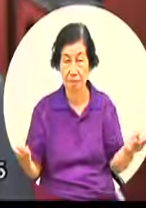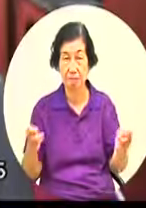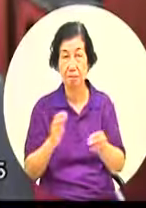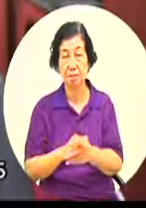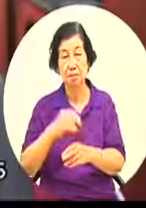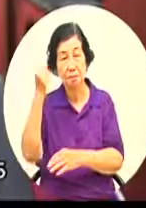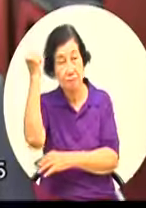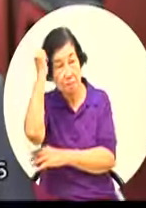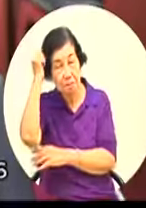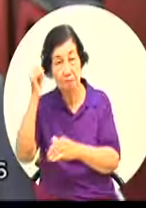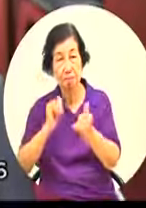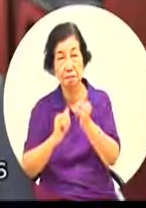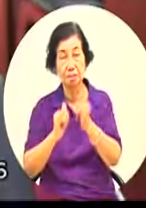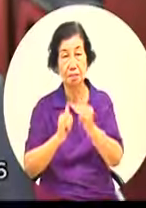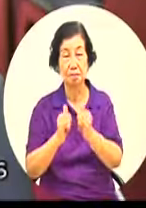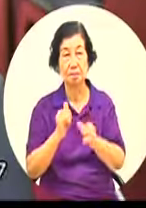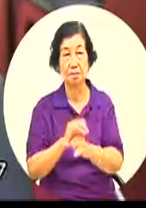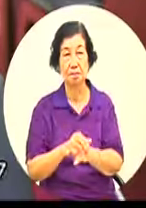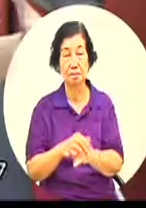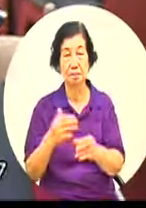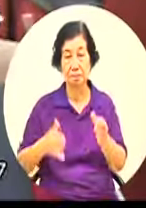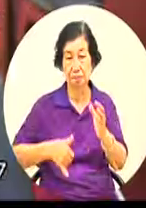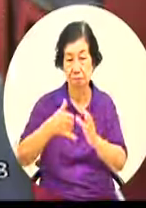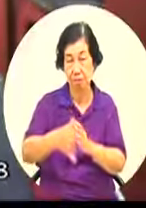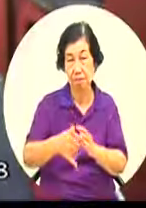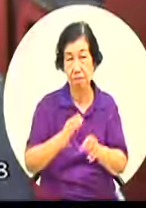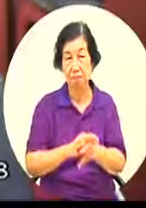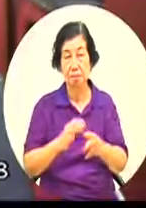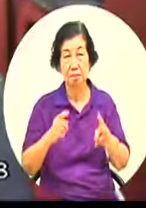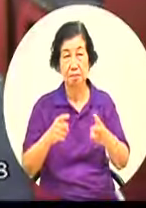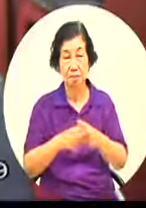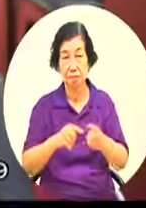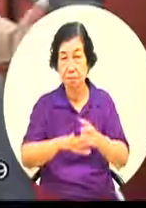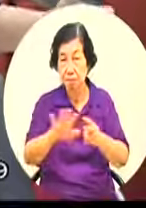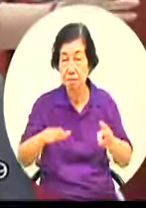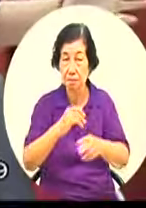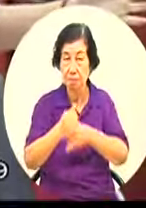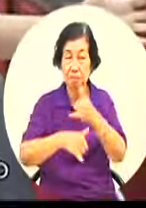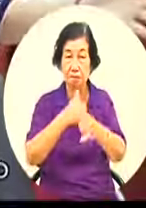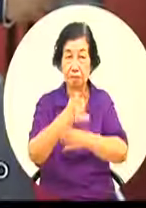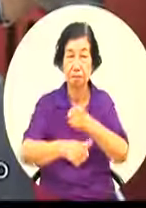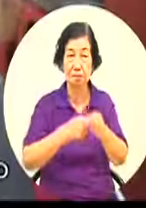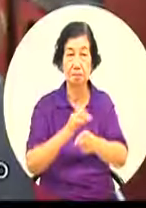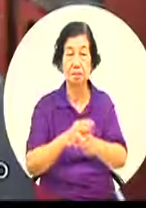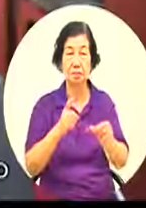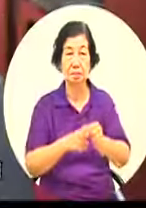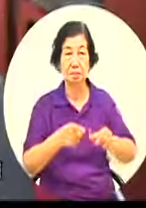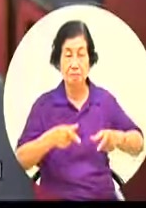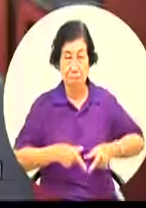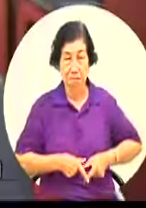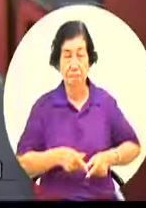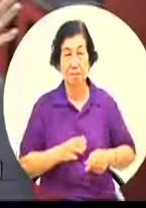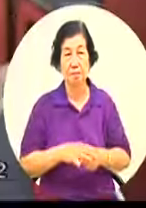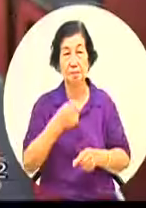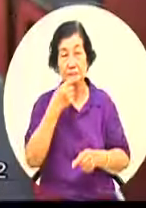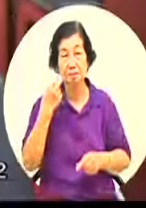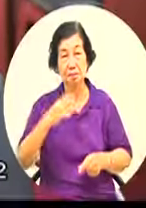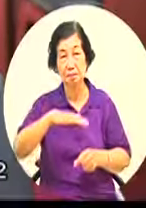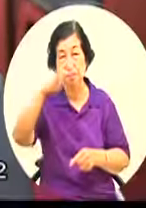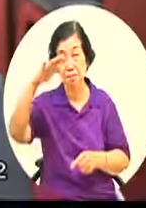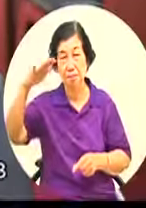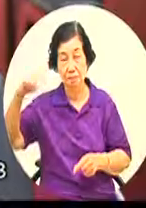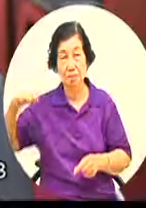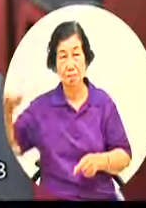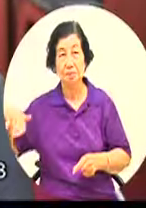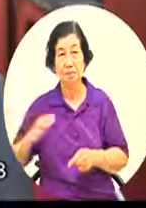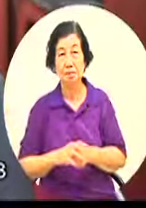可以当成是，比如说，小型的活动中心之类的，因为咱规个车山嘛拢无活动区，没有活动的空间，